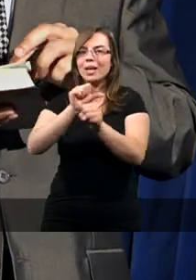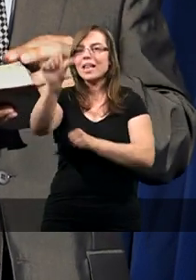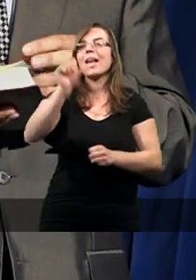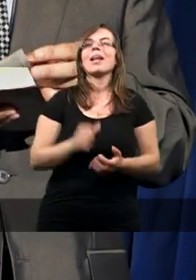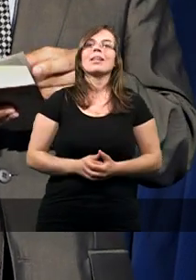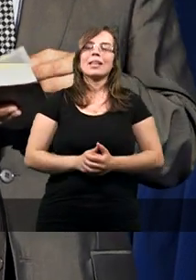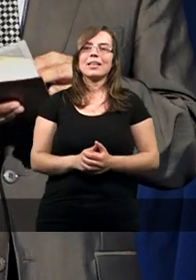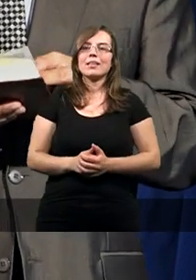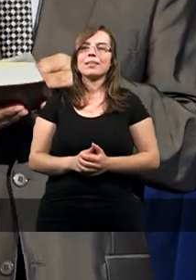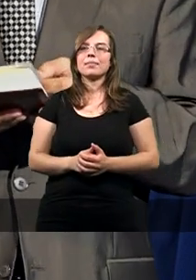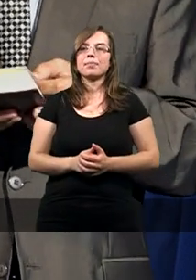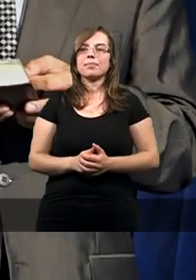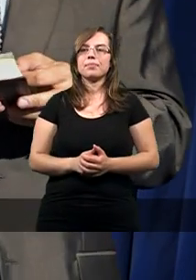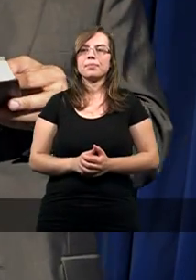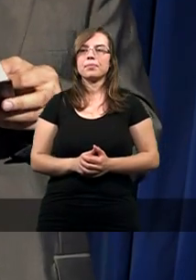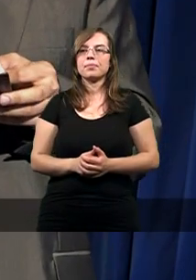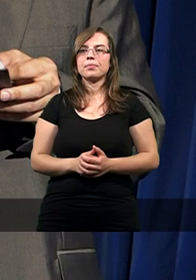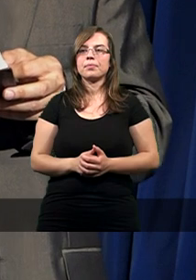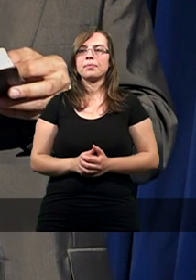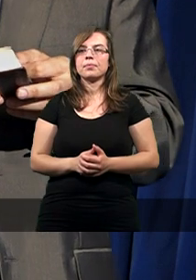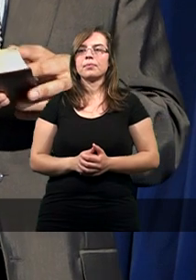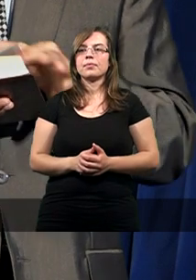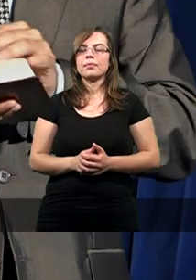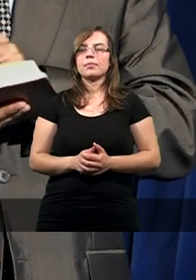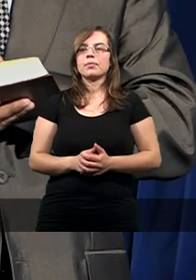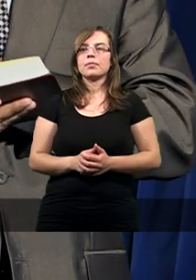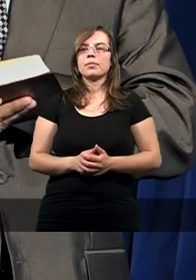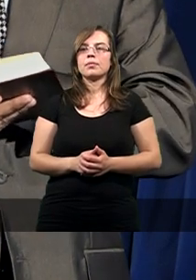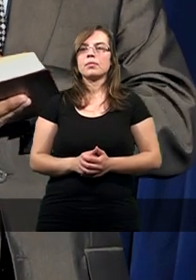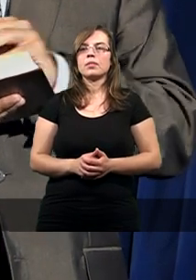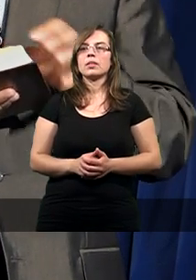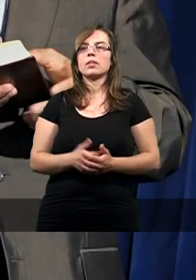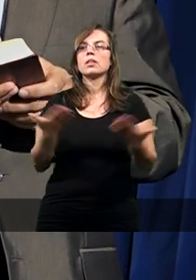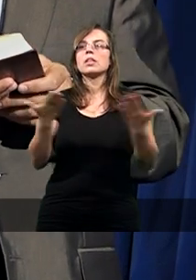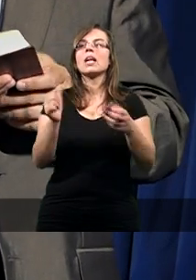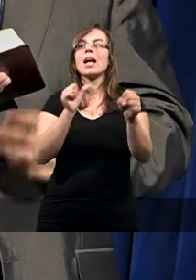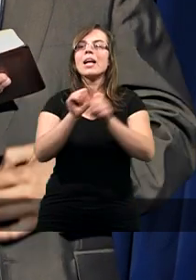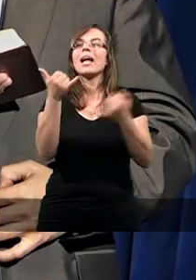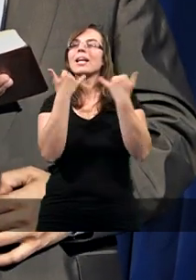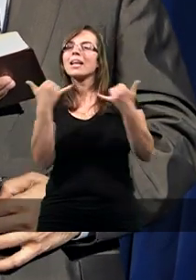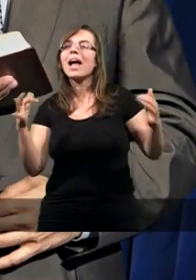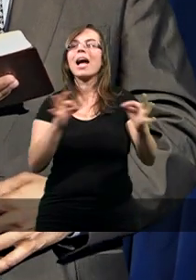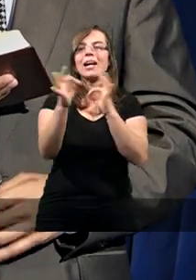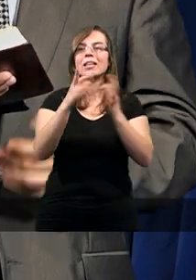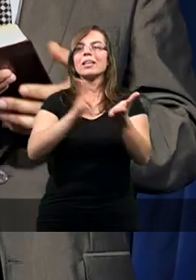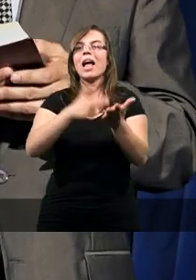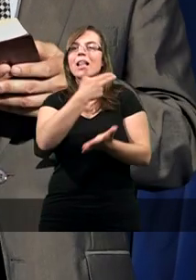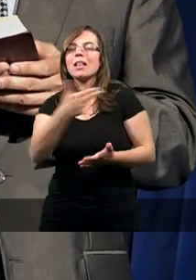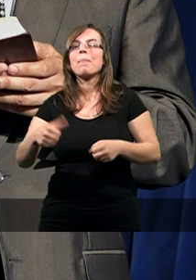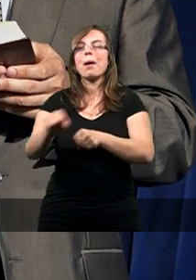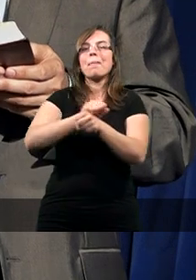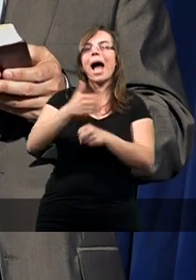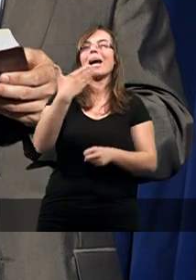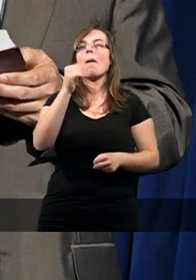11. We find another story with Mary and Martha. Gdzie jest inna historia na temat